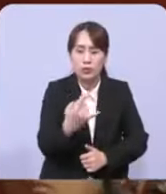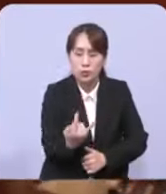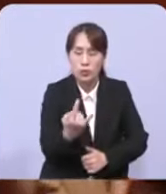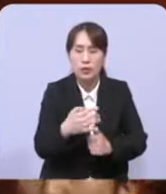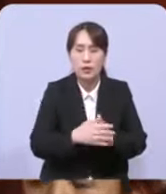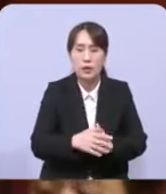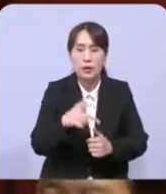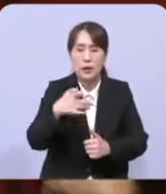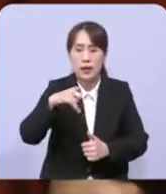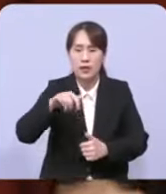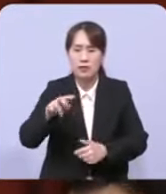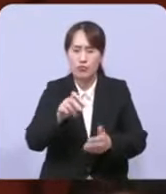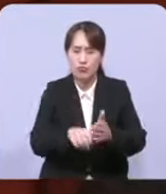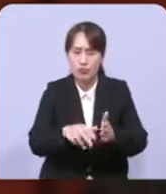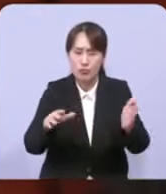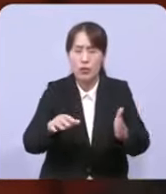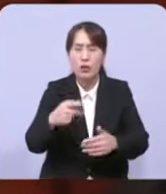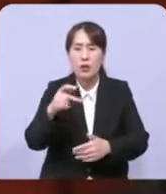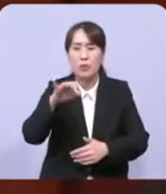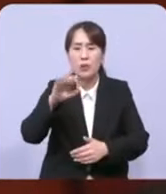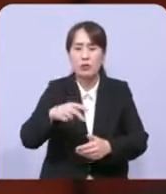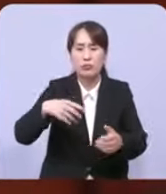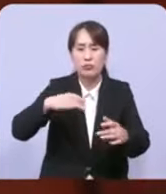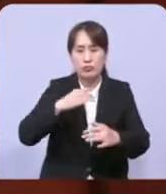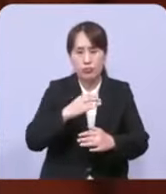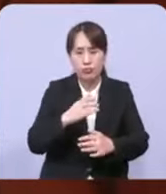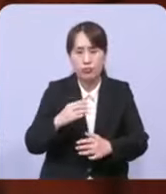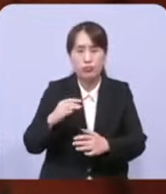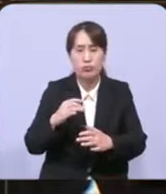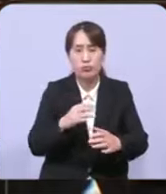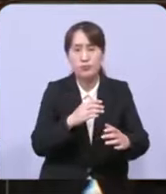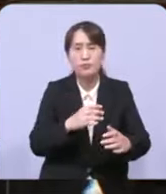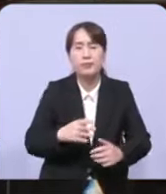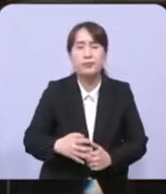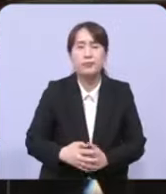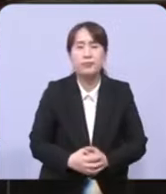연주하는 케니지의 명곡 러빙 유부터